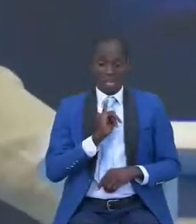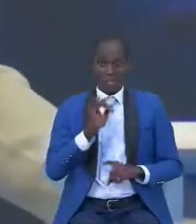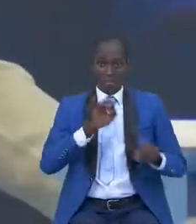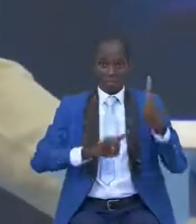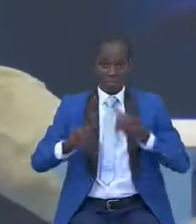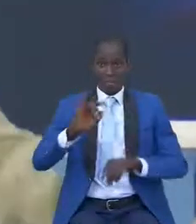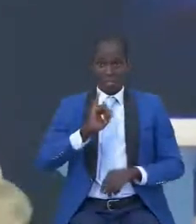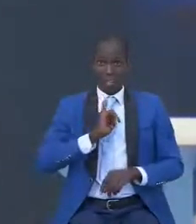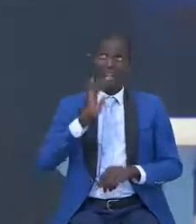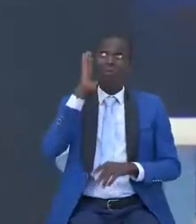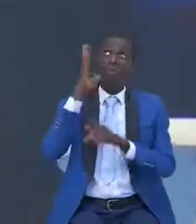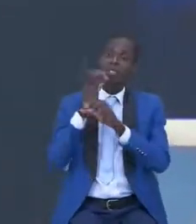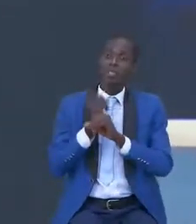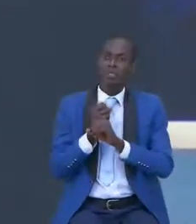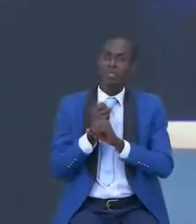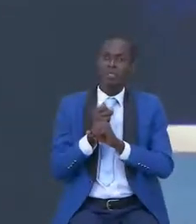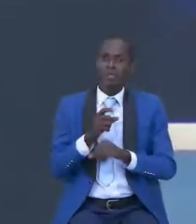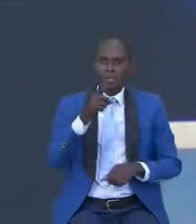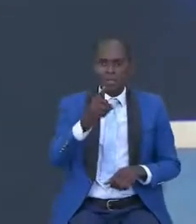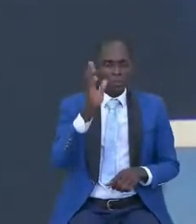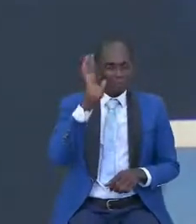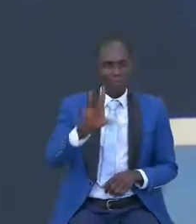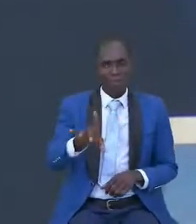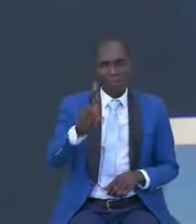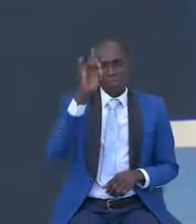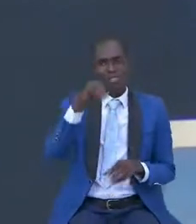Ce soir, je vais recevoir.